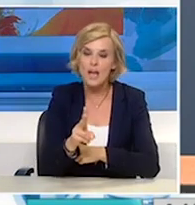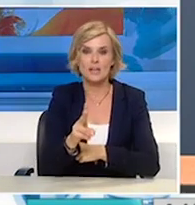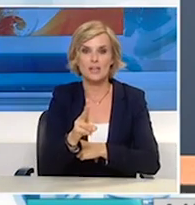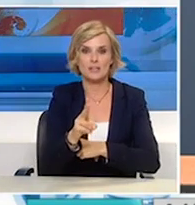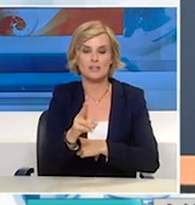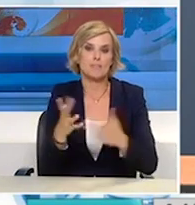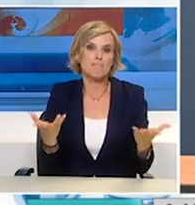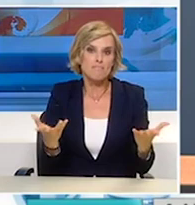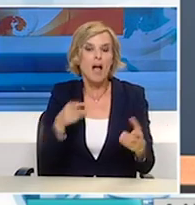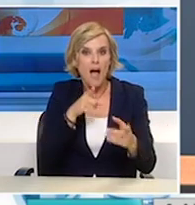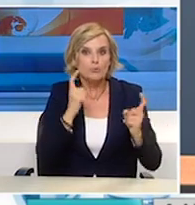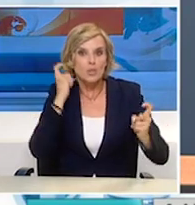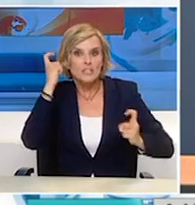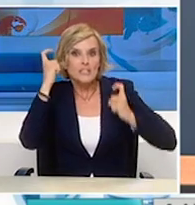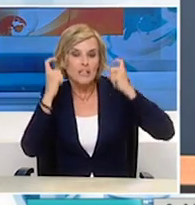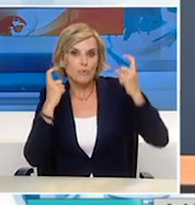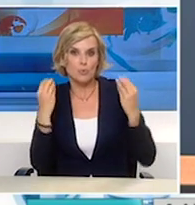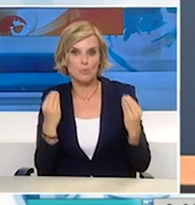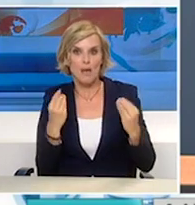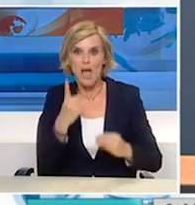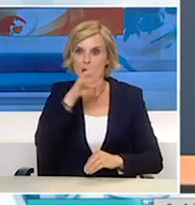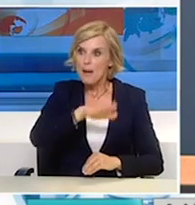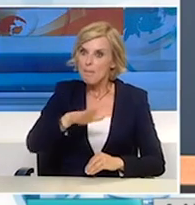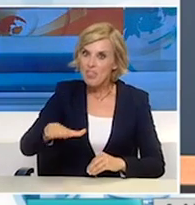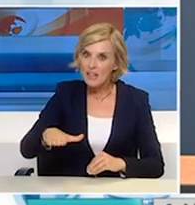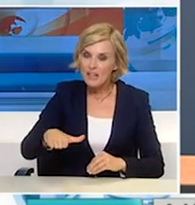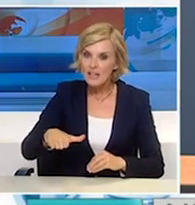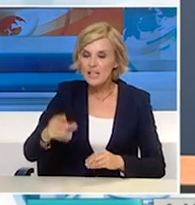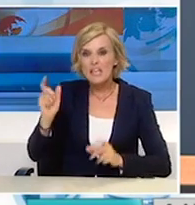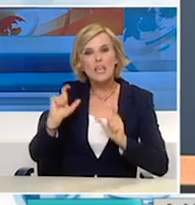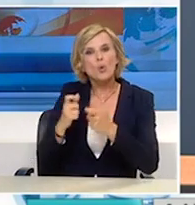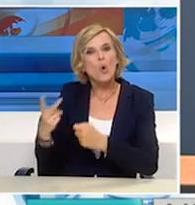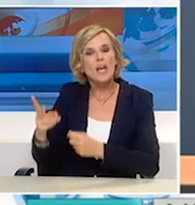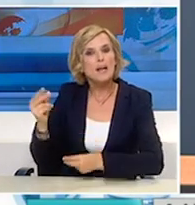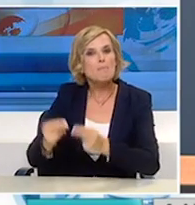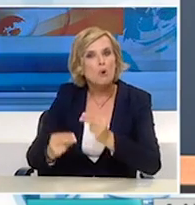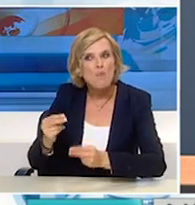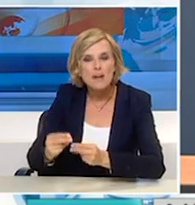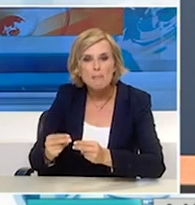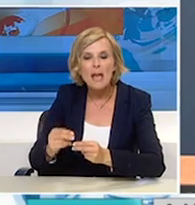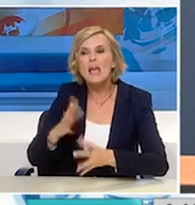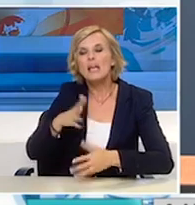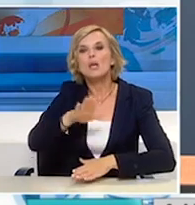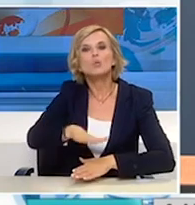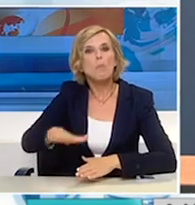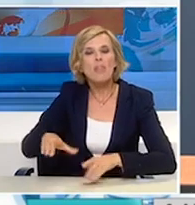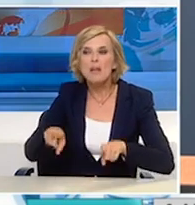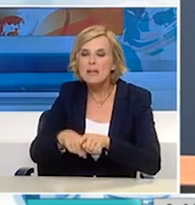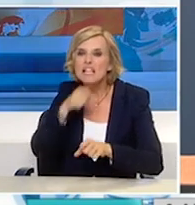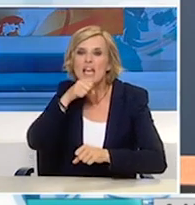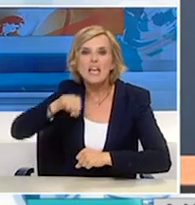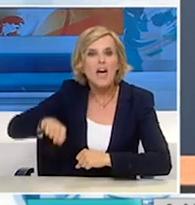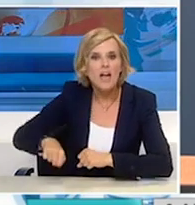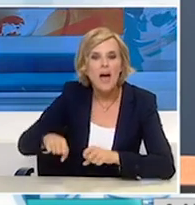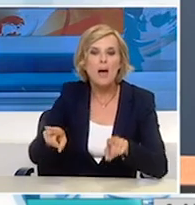ξεχωριστά, είναι το κρίσιμο ερώτημα. Για ένα παιδί που ανήκει σε μια ευπαθή ομάδα, ένα παιδί που μένει με τη γιαγιά ή τον παππού ή κάποια